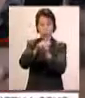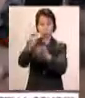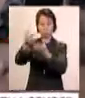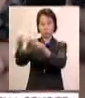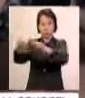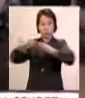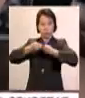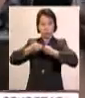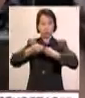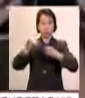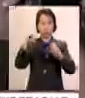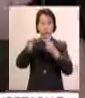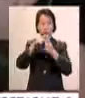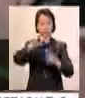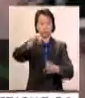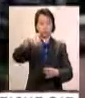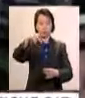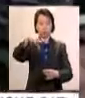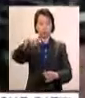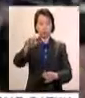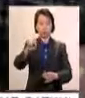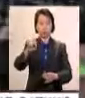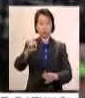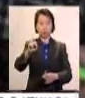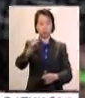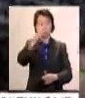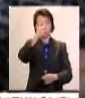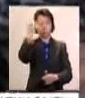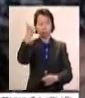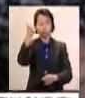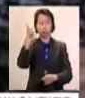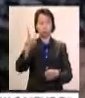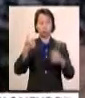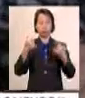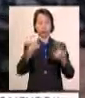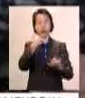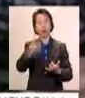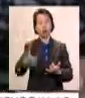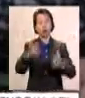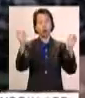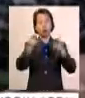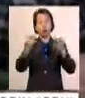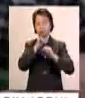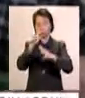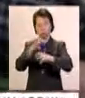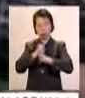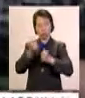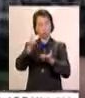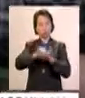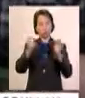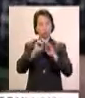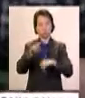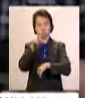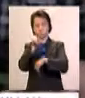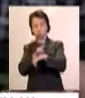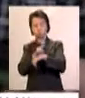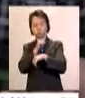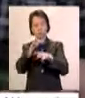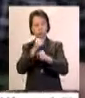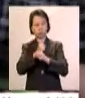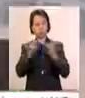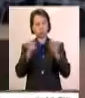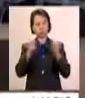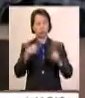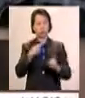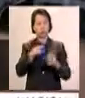KKKT, kepada JPSPN. Because selama ni memang tak dapat laporan untuk monitoring, tak dapat. So jadi kita